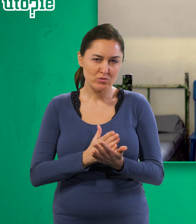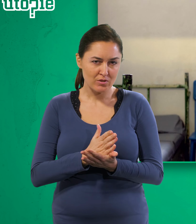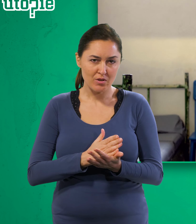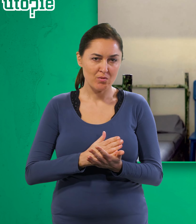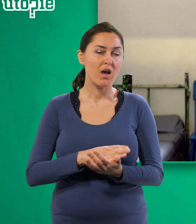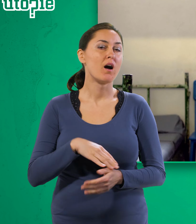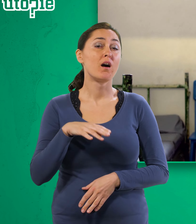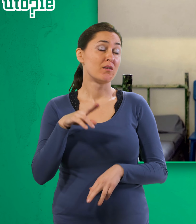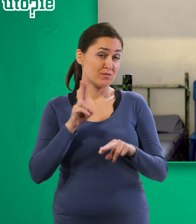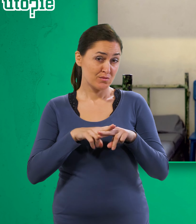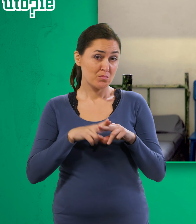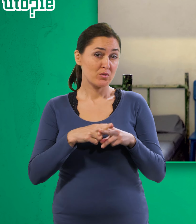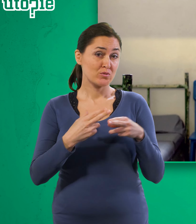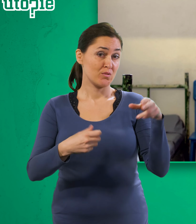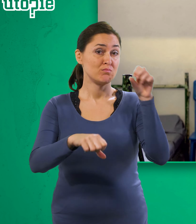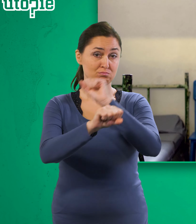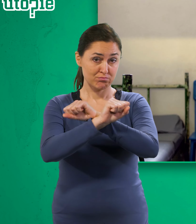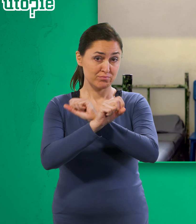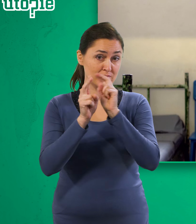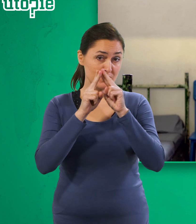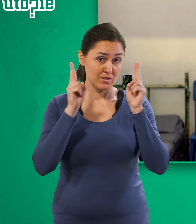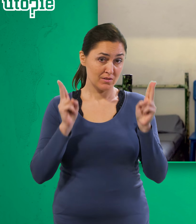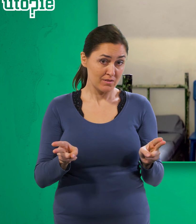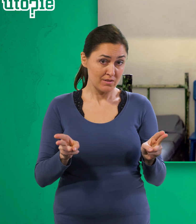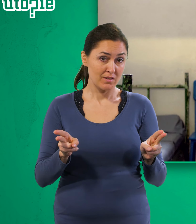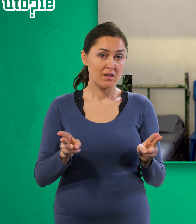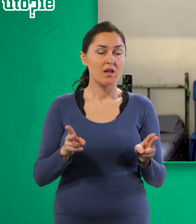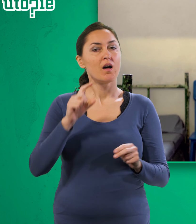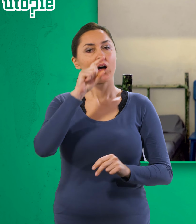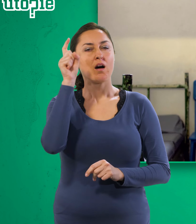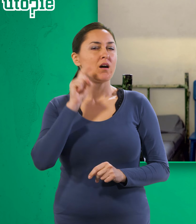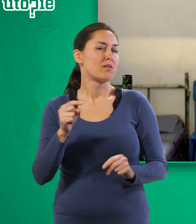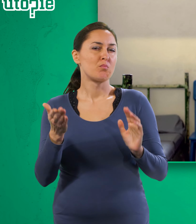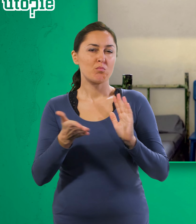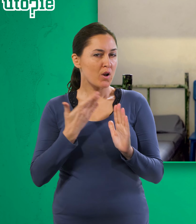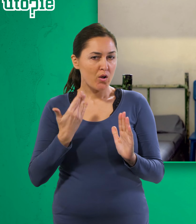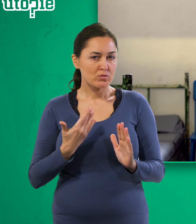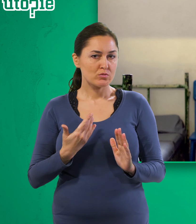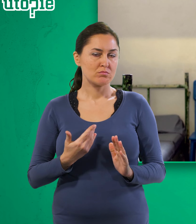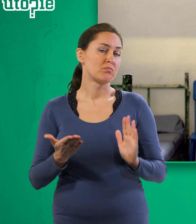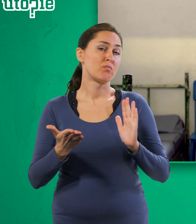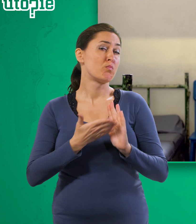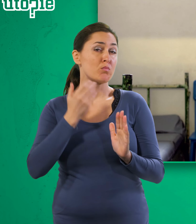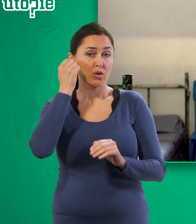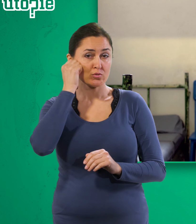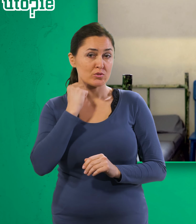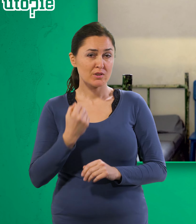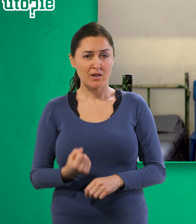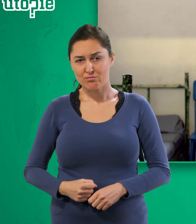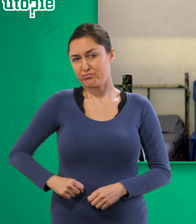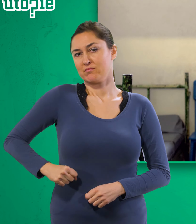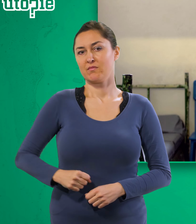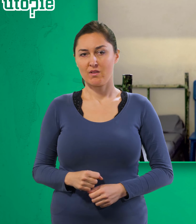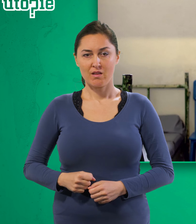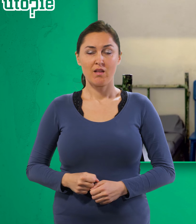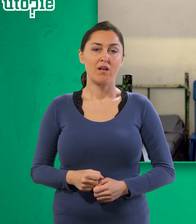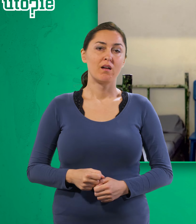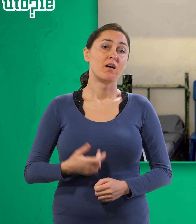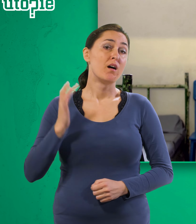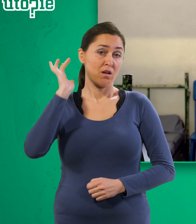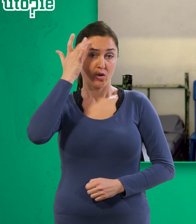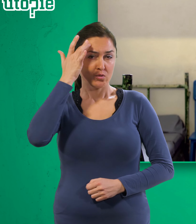otázkou, proč. Těch důvodů je celá škála. A jedním z těch možná z